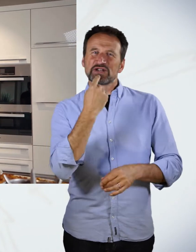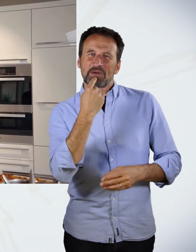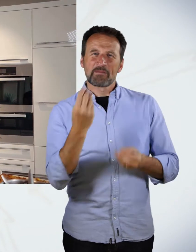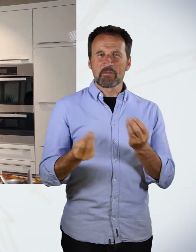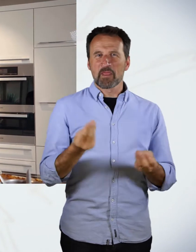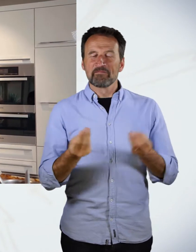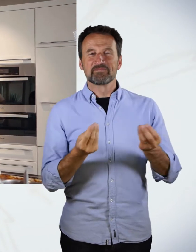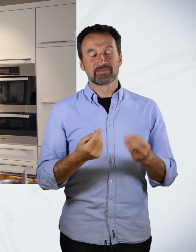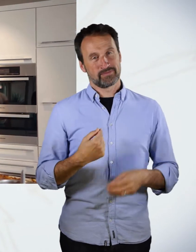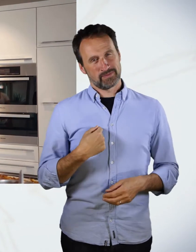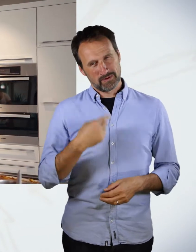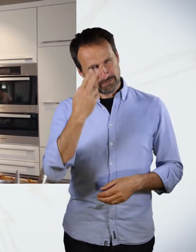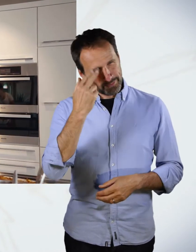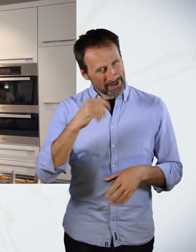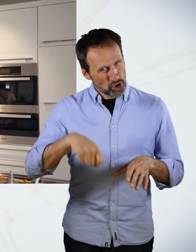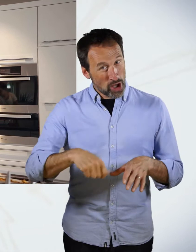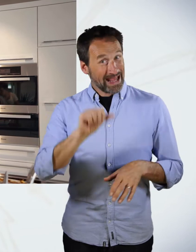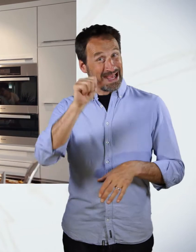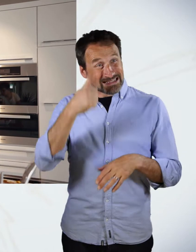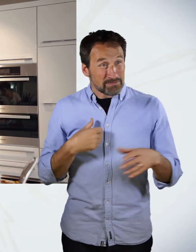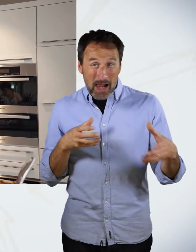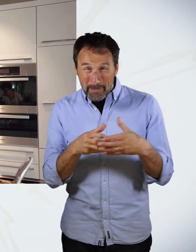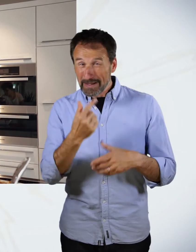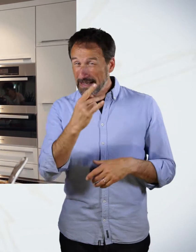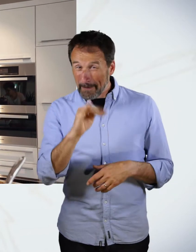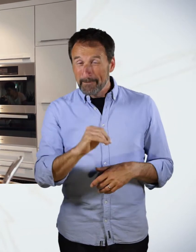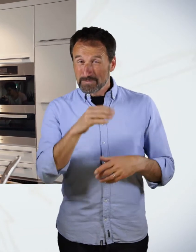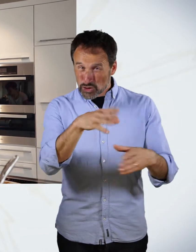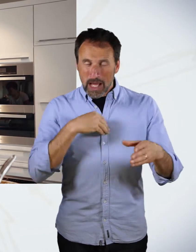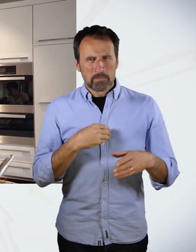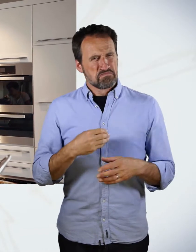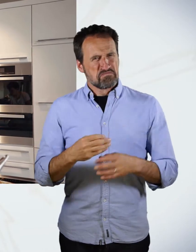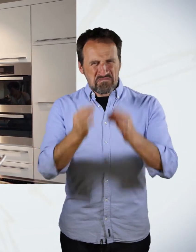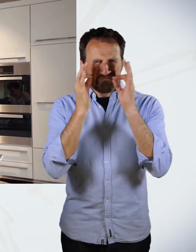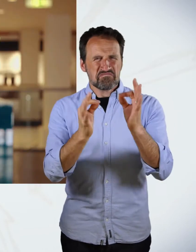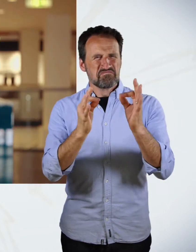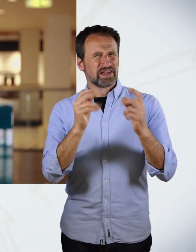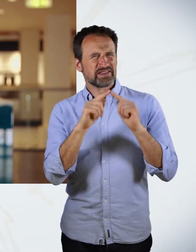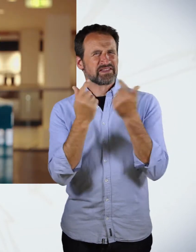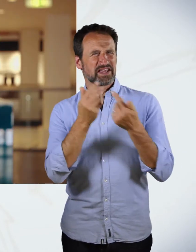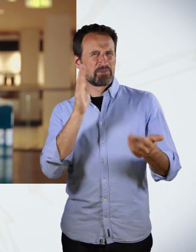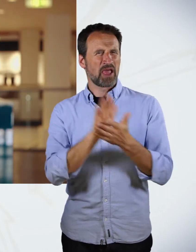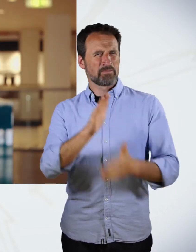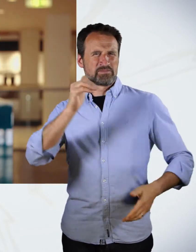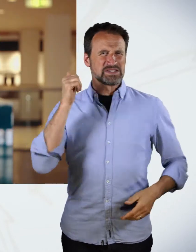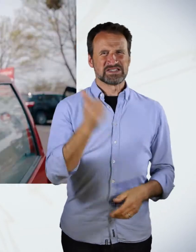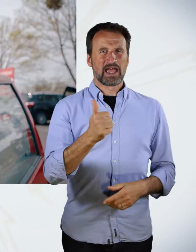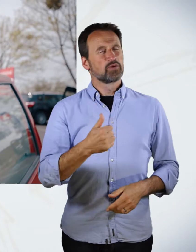Dafür, dass ich blind kochen musste, das erste Mal mit Kim zusammen. Wir haben einfach sehr gut als Team direkt funktioniert und das macht mich wirklich sehr, sehr